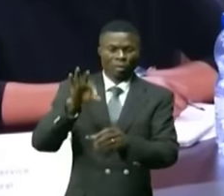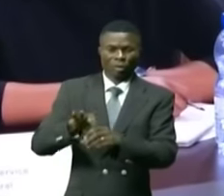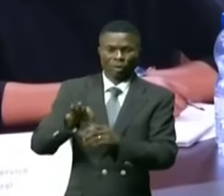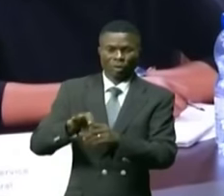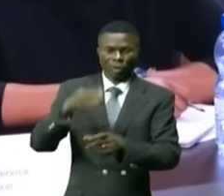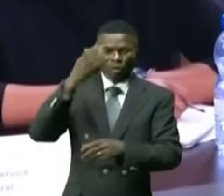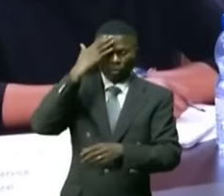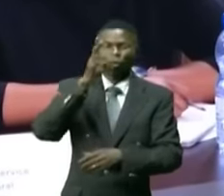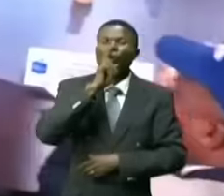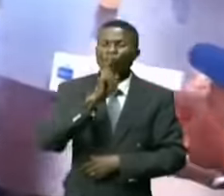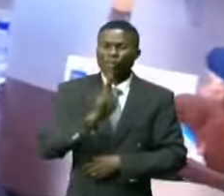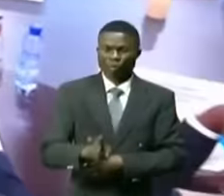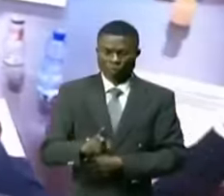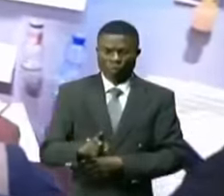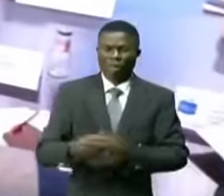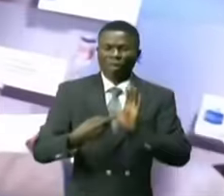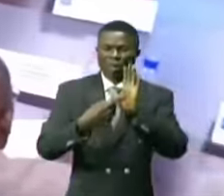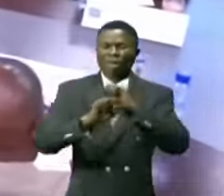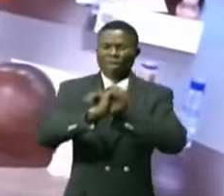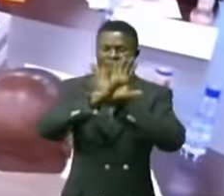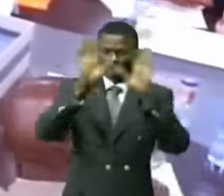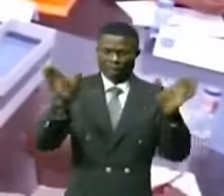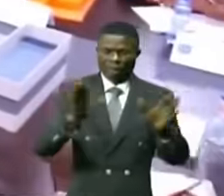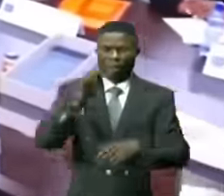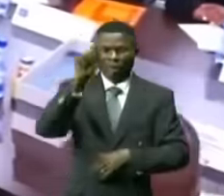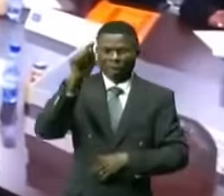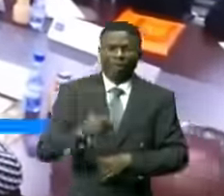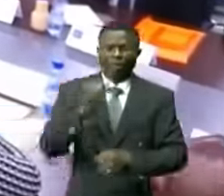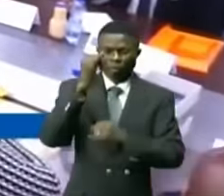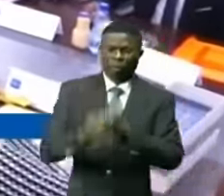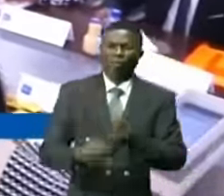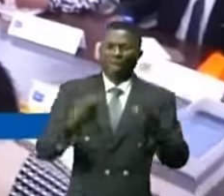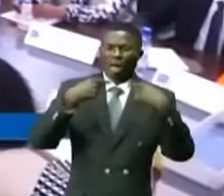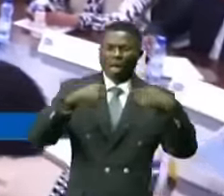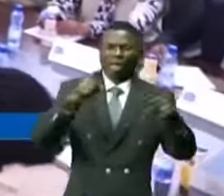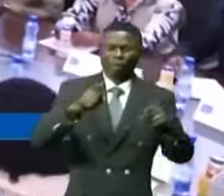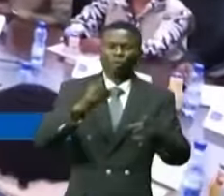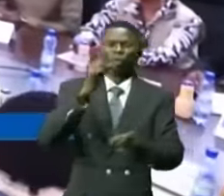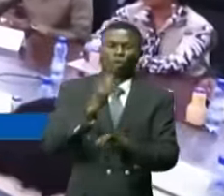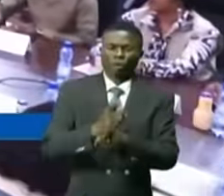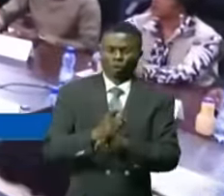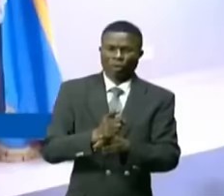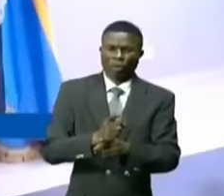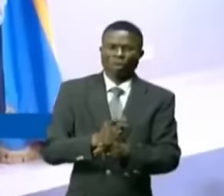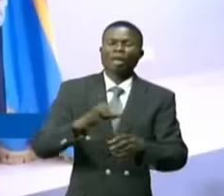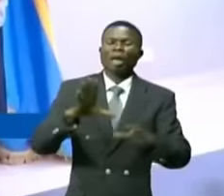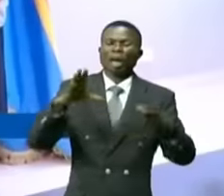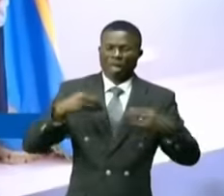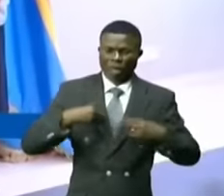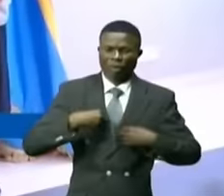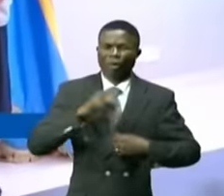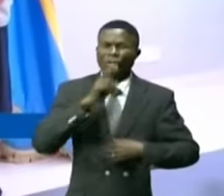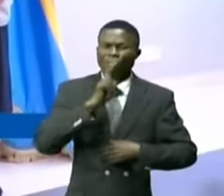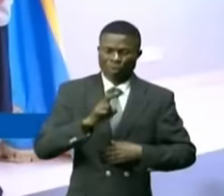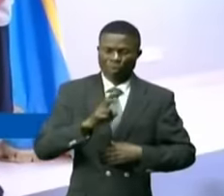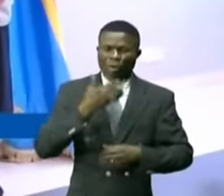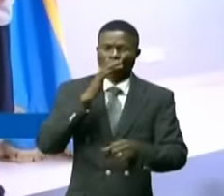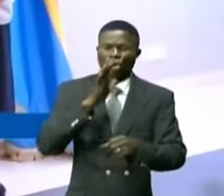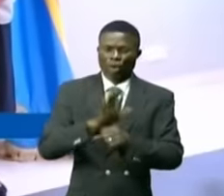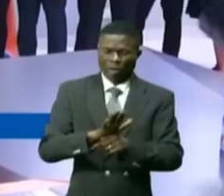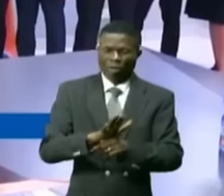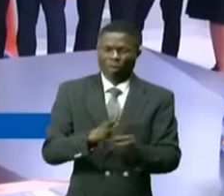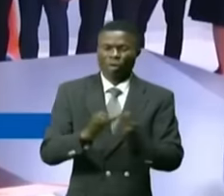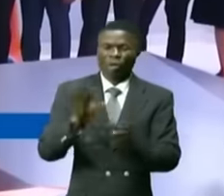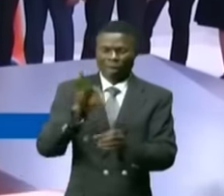se rassurer qu'il y a plus de transparence dans le résultat final qui sera publié. Elle s'est dit rassurée au regard des assurances reçues que